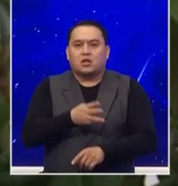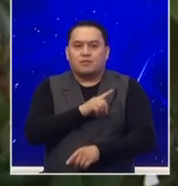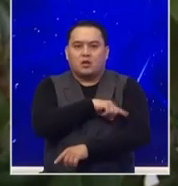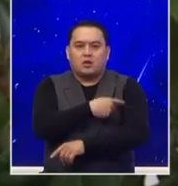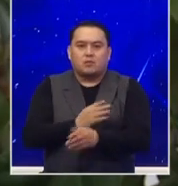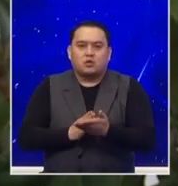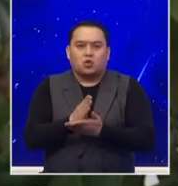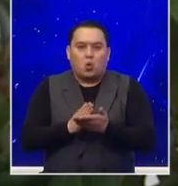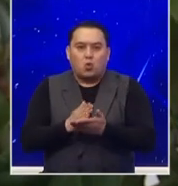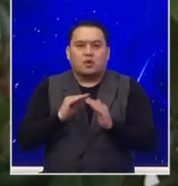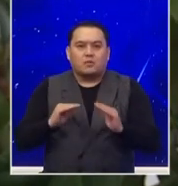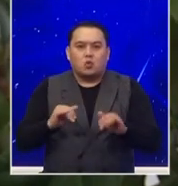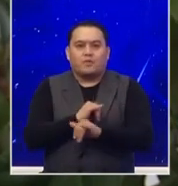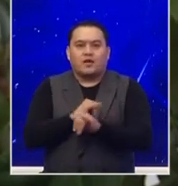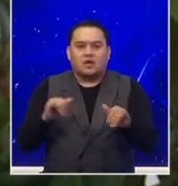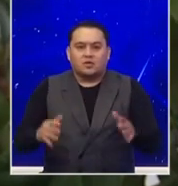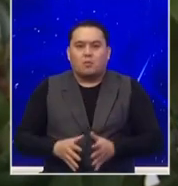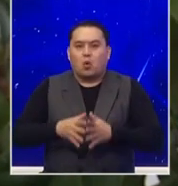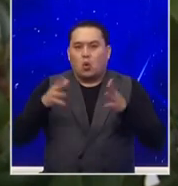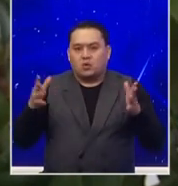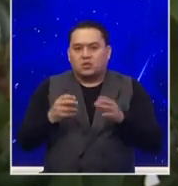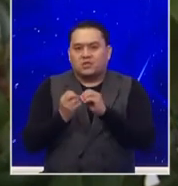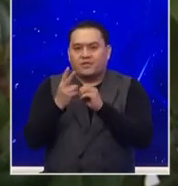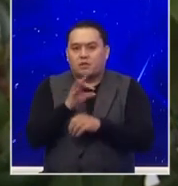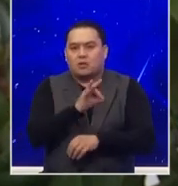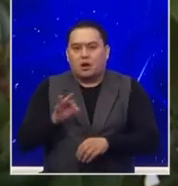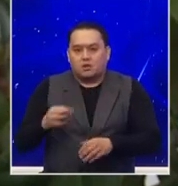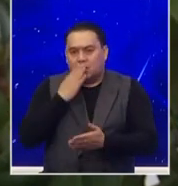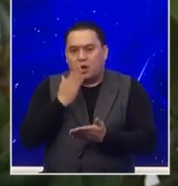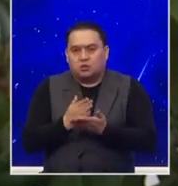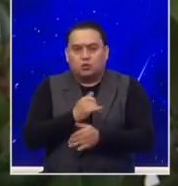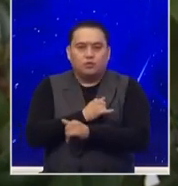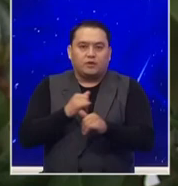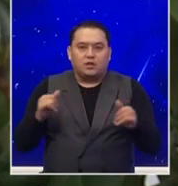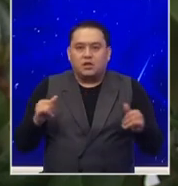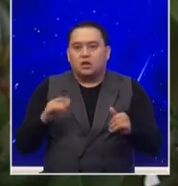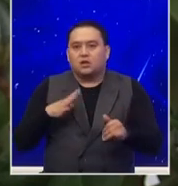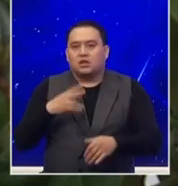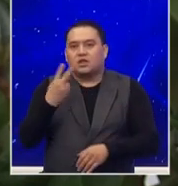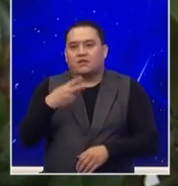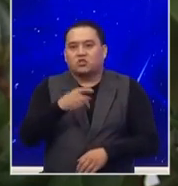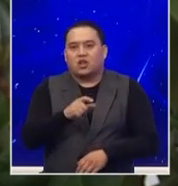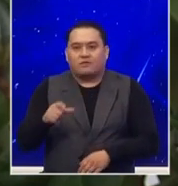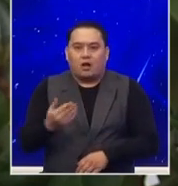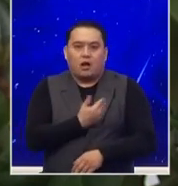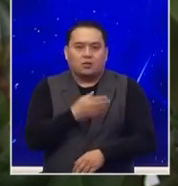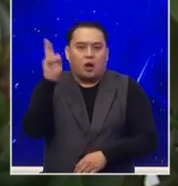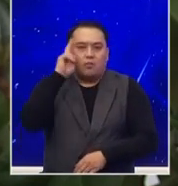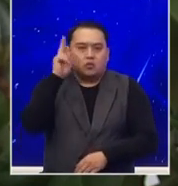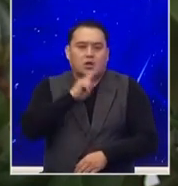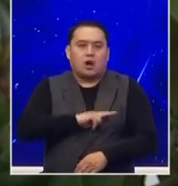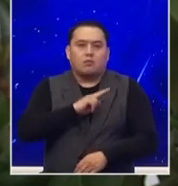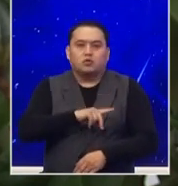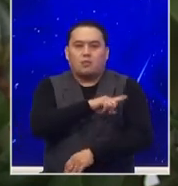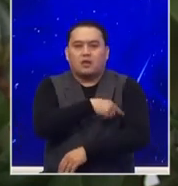медицинским работником у ребят возросло еще больше. На 12% наблюдается прирост. Так, в этом году 20 человек хотят отучиться и